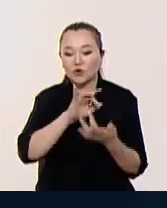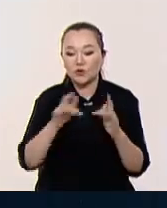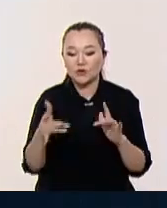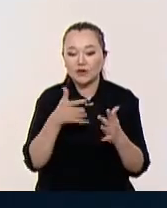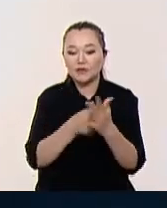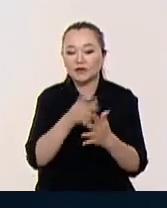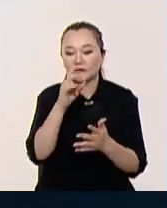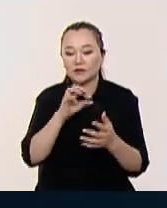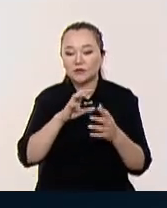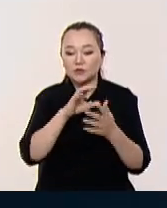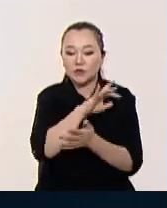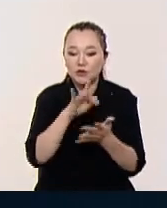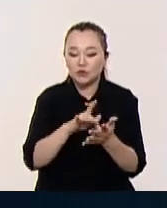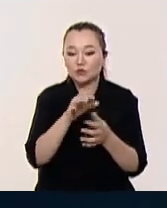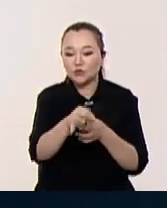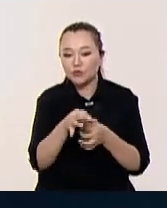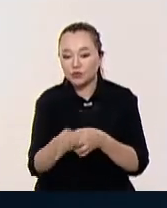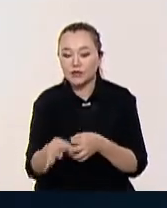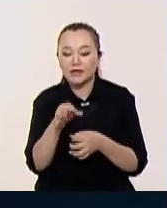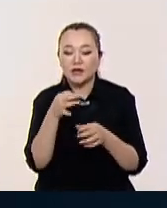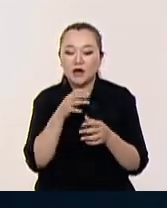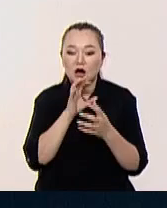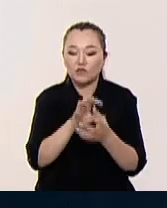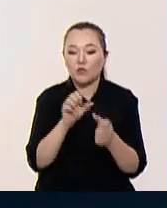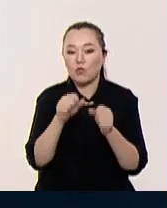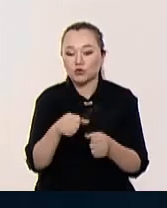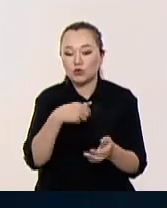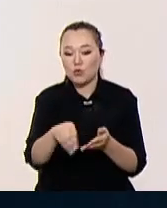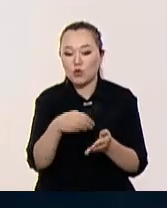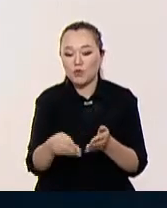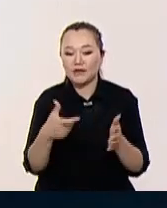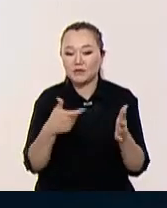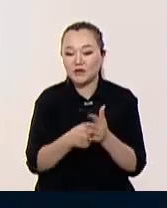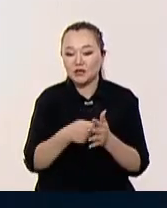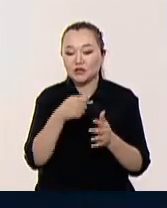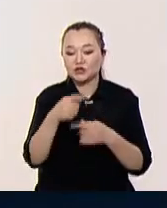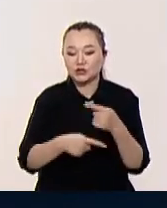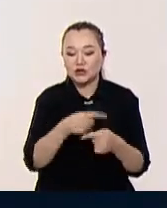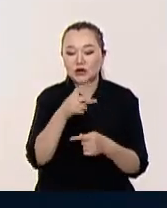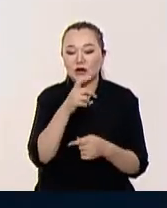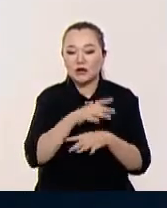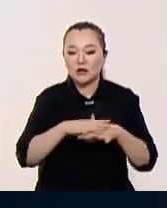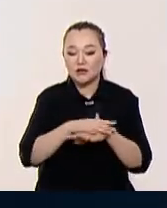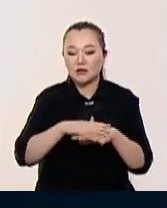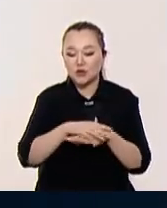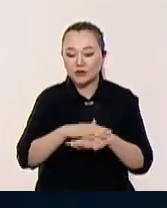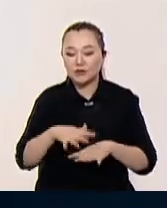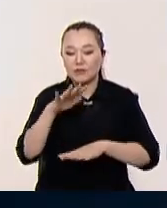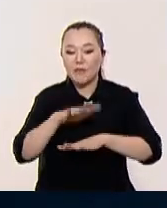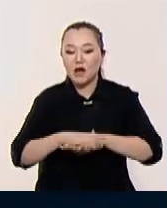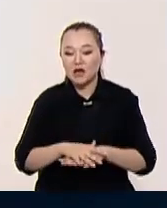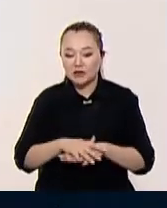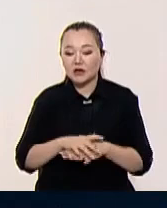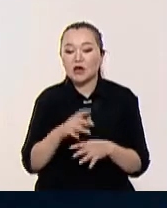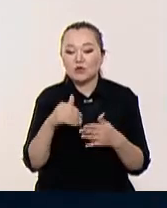Онлайн-билеты на междугородние и международные рейсовые автобусы теперь можно приобрести через приложение «Халык Хоумбанк». Новый сервис